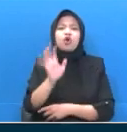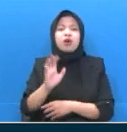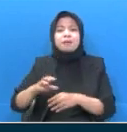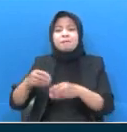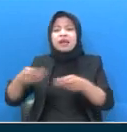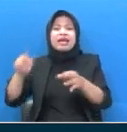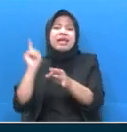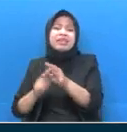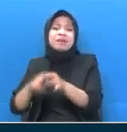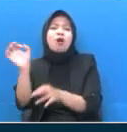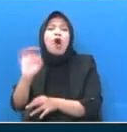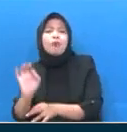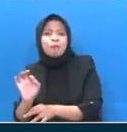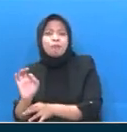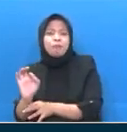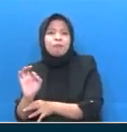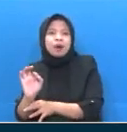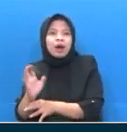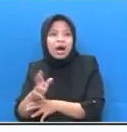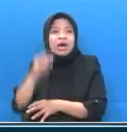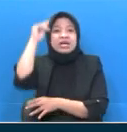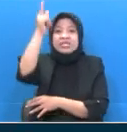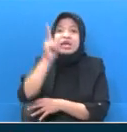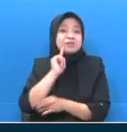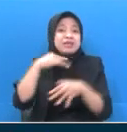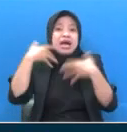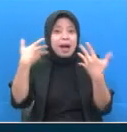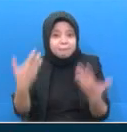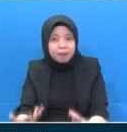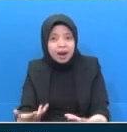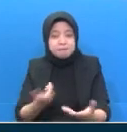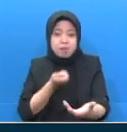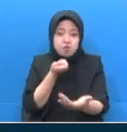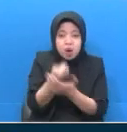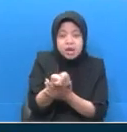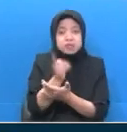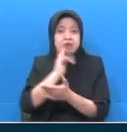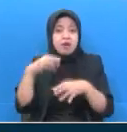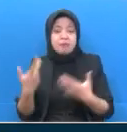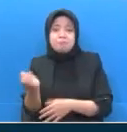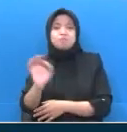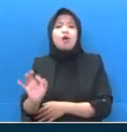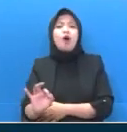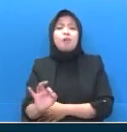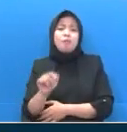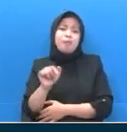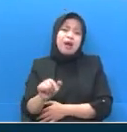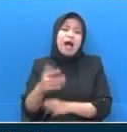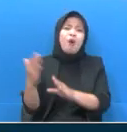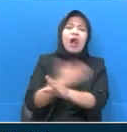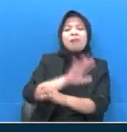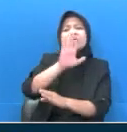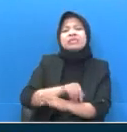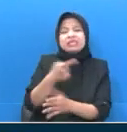pokok terkait dengan apa itu perencanaannya, bagaimana pembunuhannya. Sehingga yang terjadi, kalau